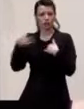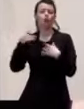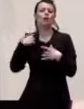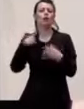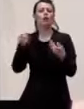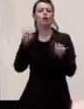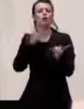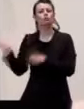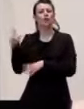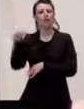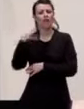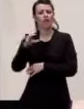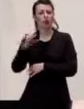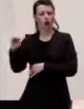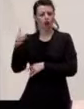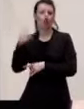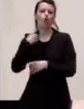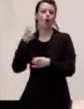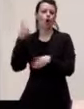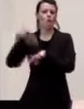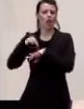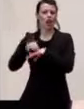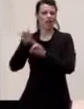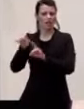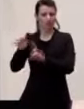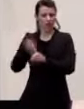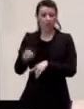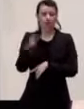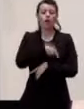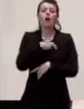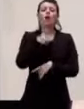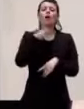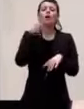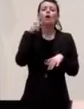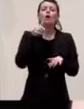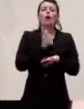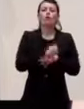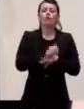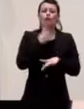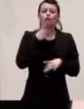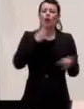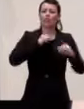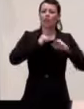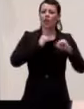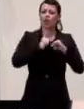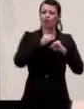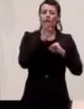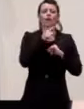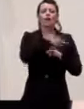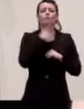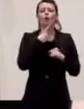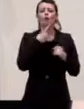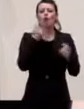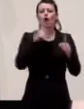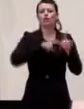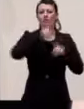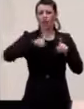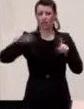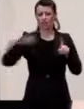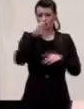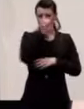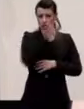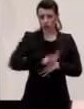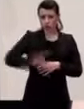Sacco, il dottor Roberto Blacco, che è il dirigente dell'Osservatorio Statistico Regionale per l'acquisizione dei dati su cui dovranno lavorare,